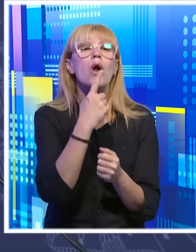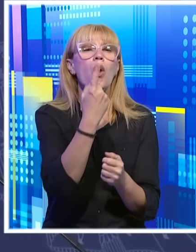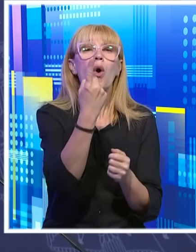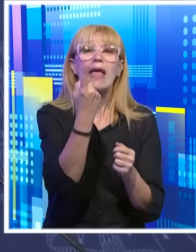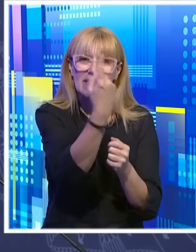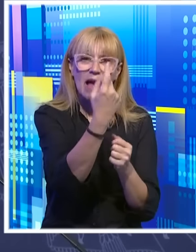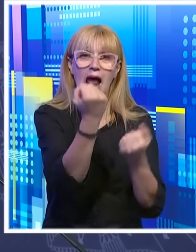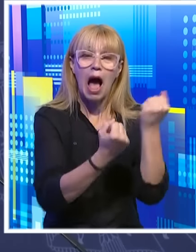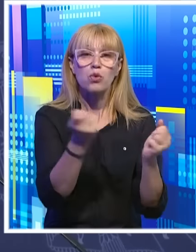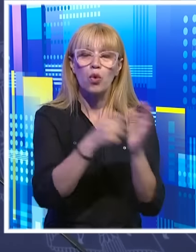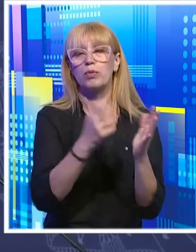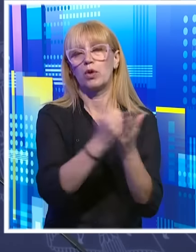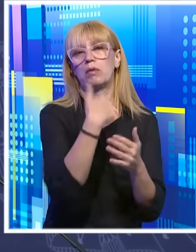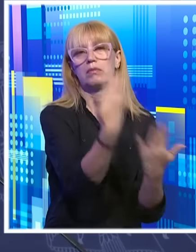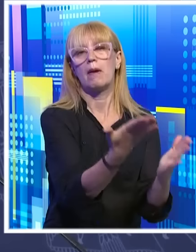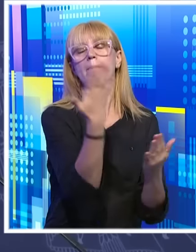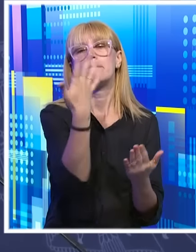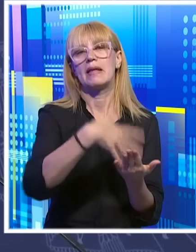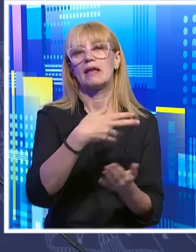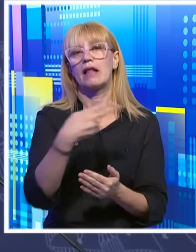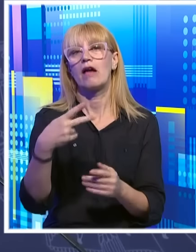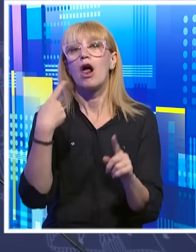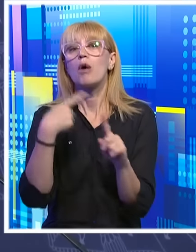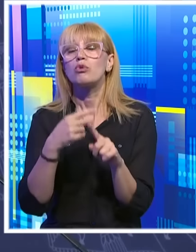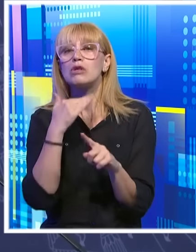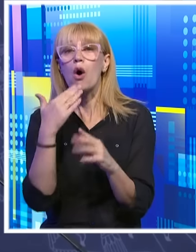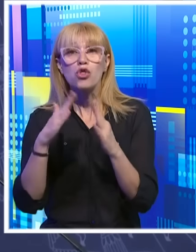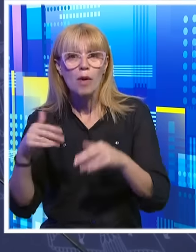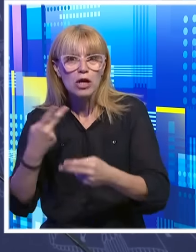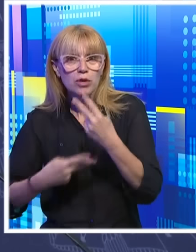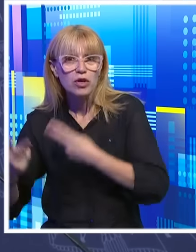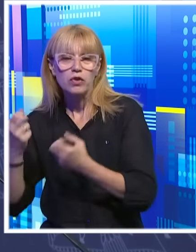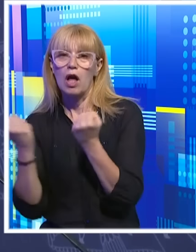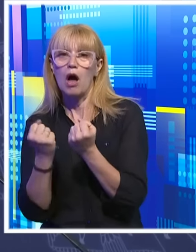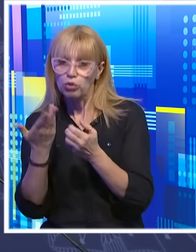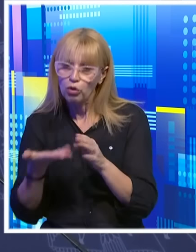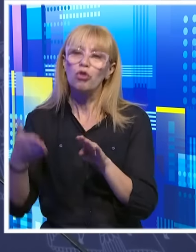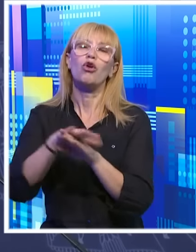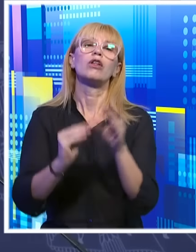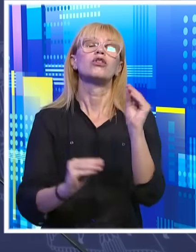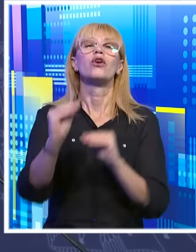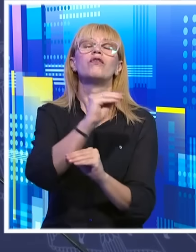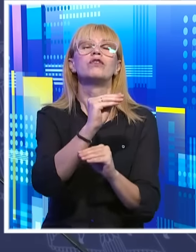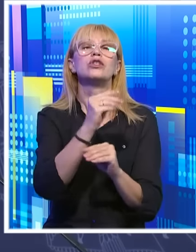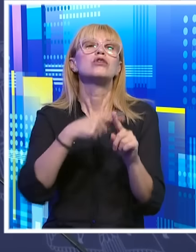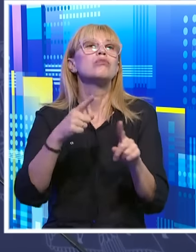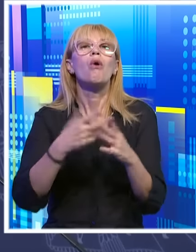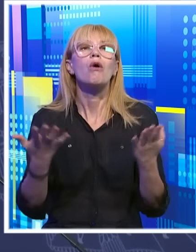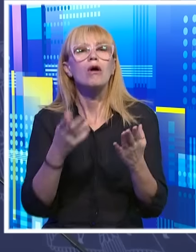ćemo videti, ukoliko je automobil domaće proizvodnje, da tu ponudu još pojačamo, da bismo mogli da ljude